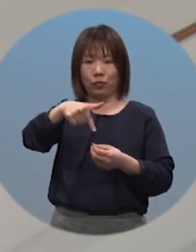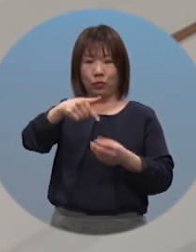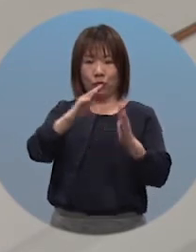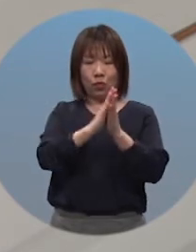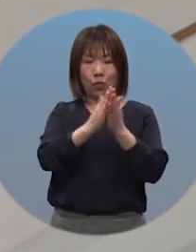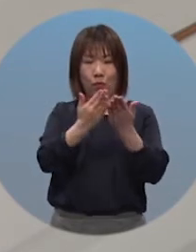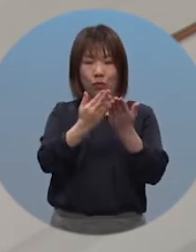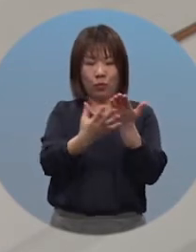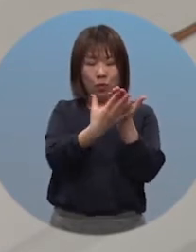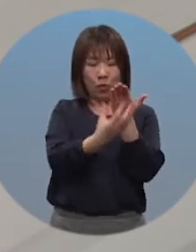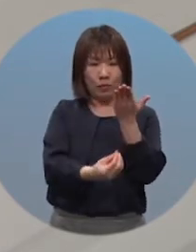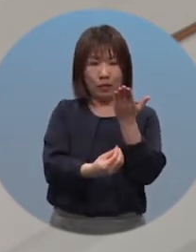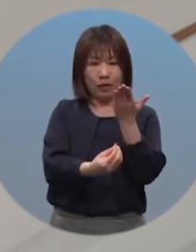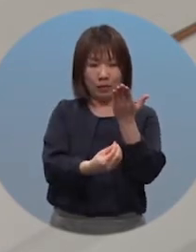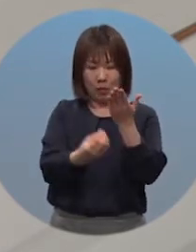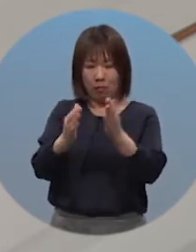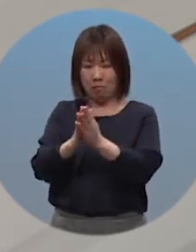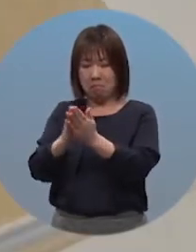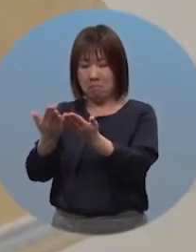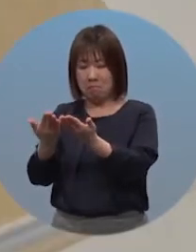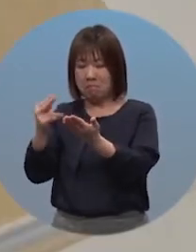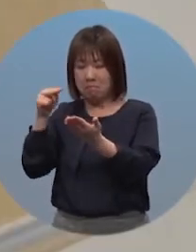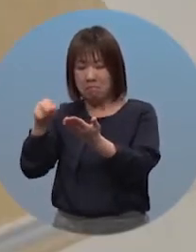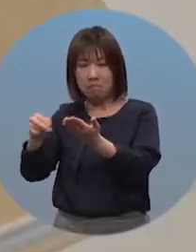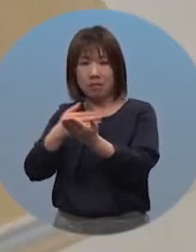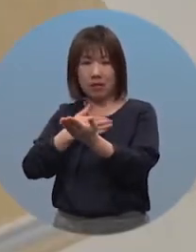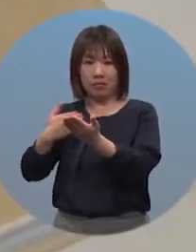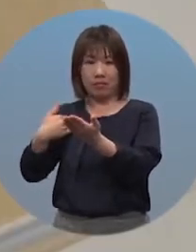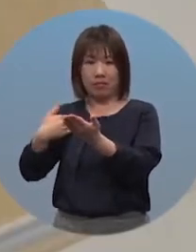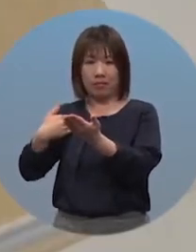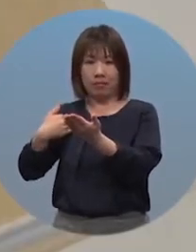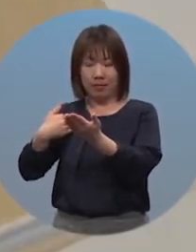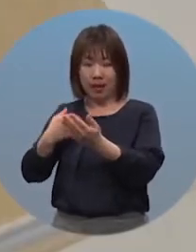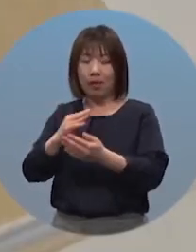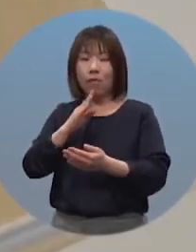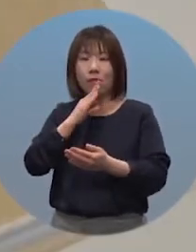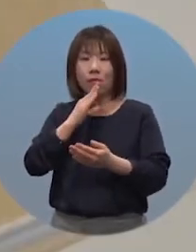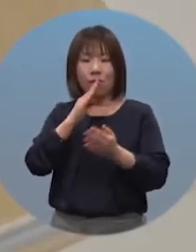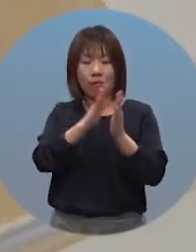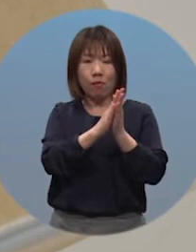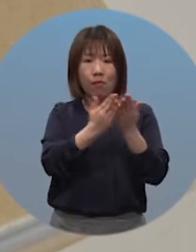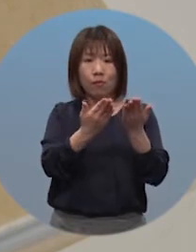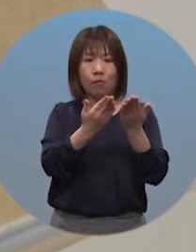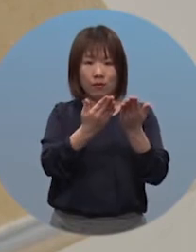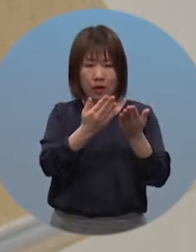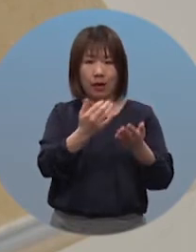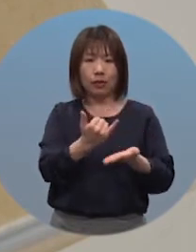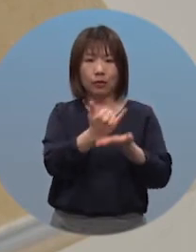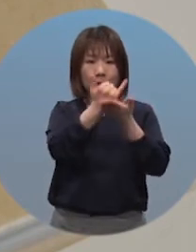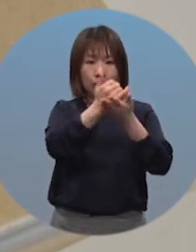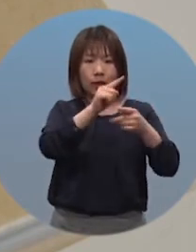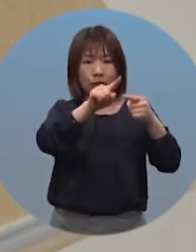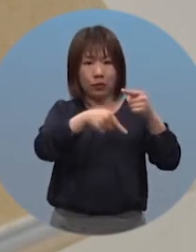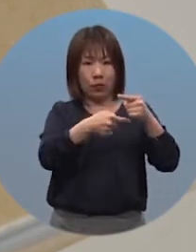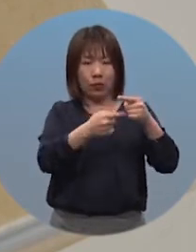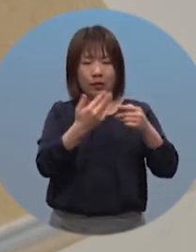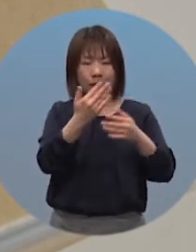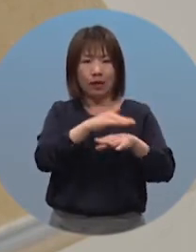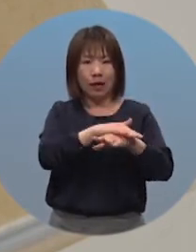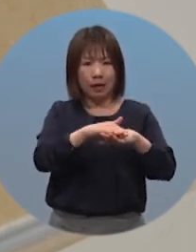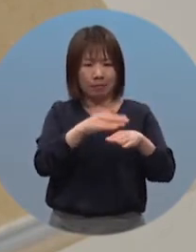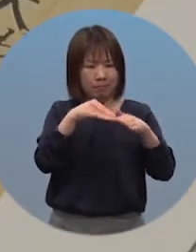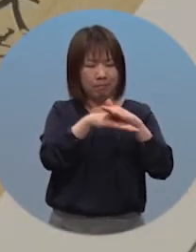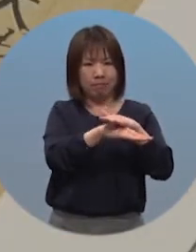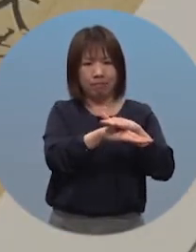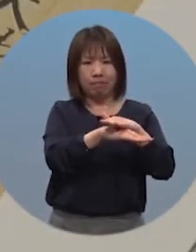たこちらの原本は宮内庁で保存されていて複製とはいえ普段なかなか目にすること